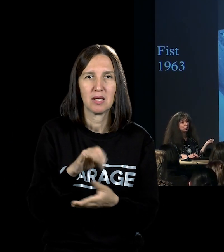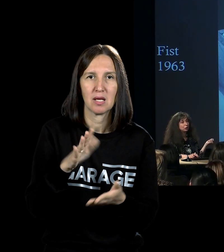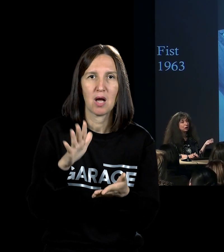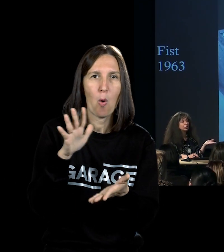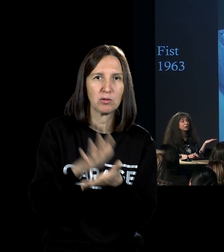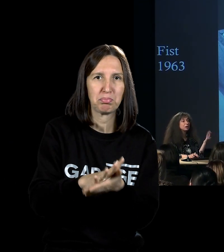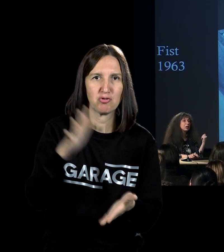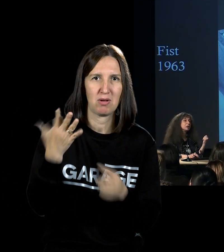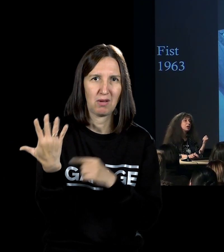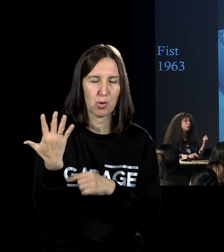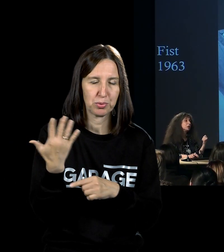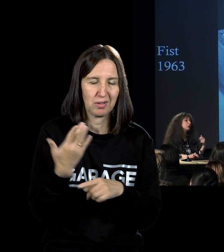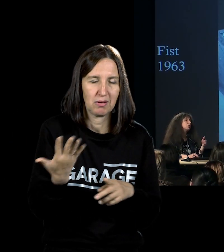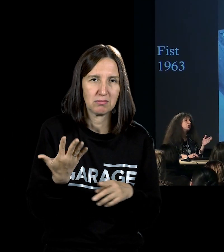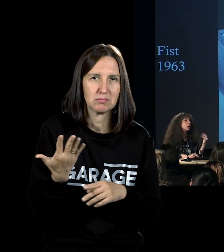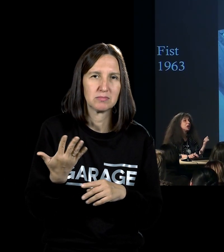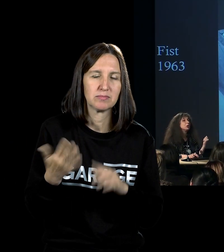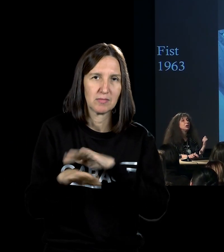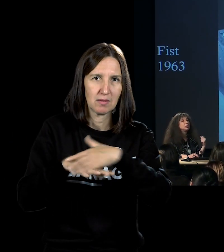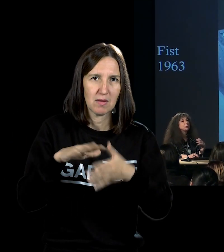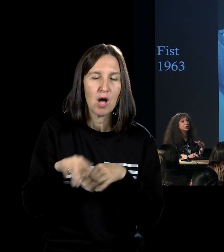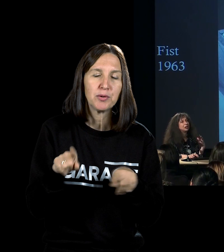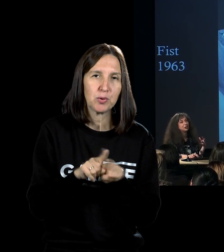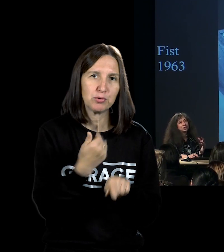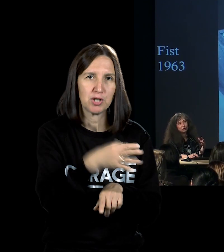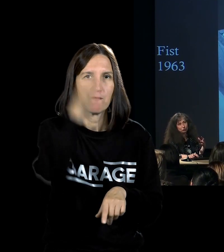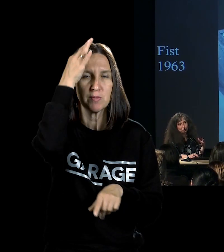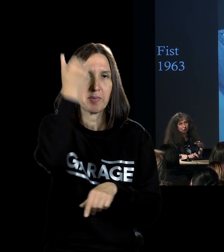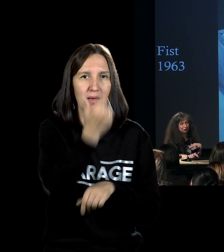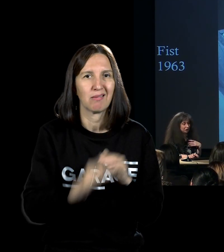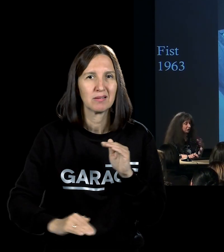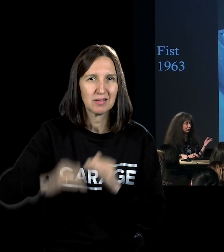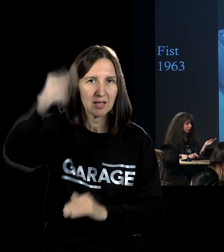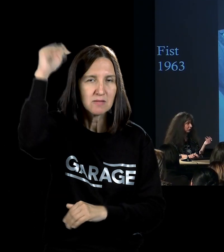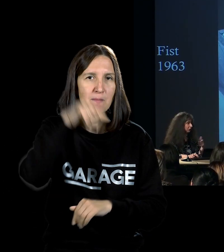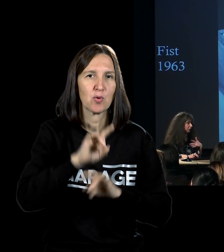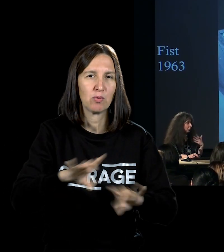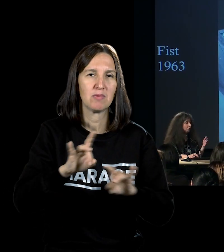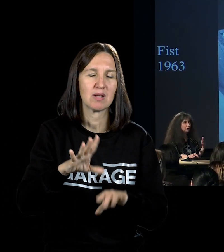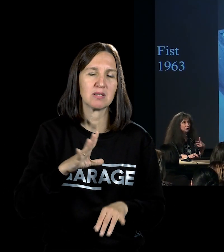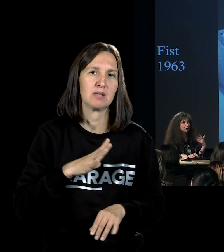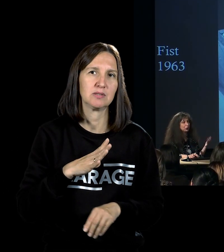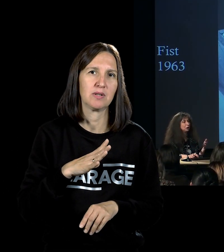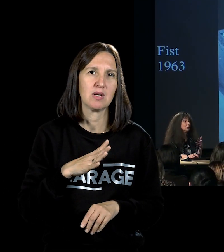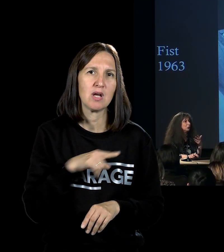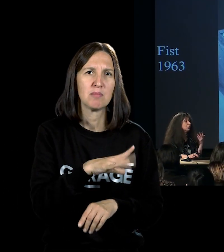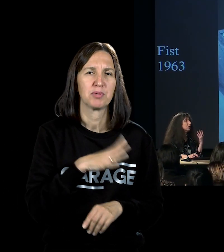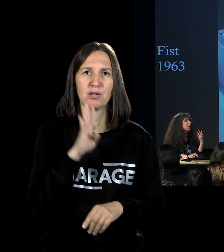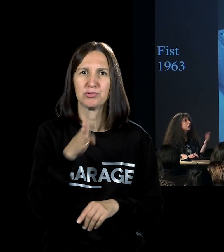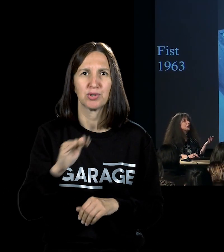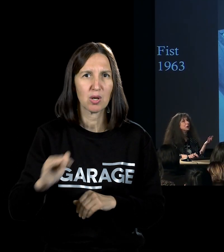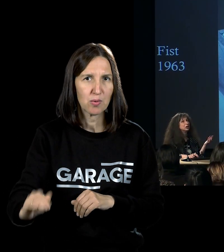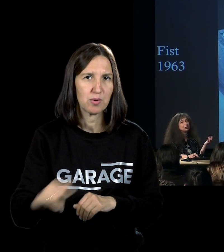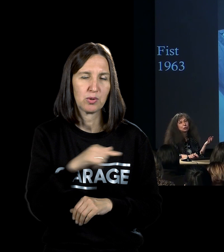которым он работает, тоже как одно из воспоминаний детства, потому что он рассказывает в одном из интервью, что ему там было 4 года,